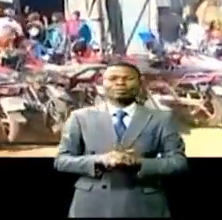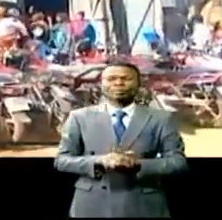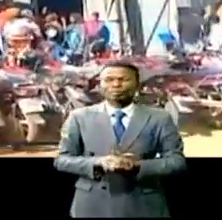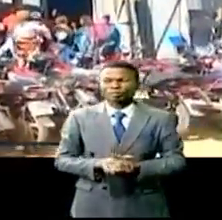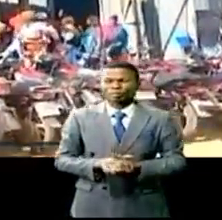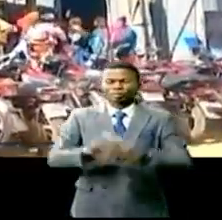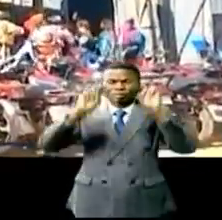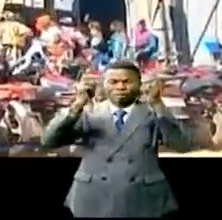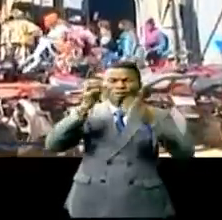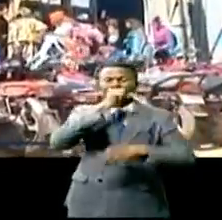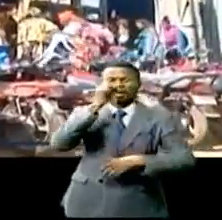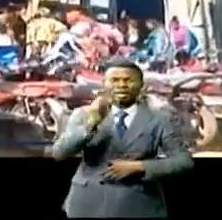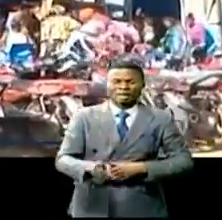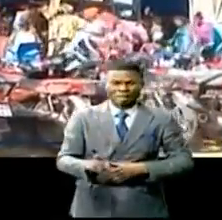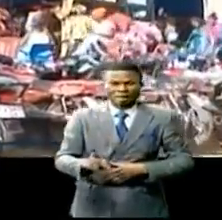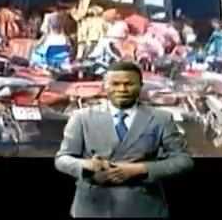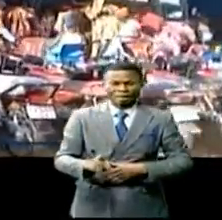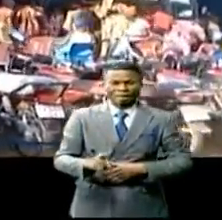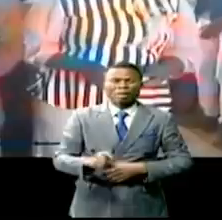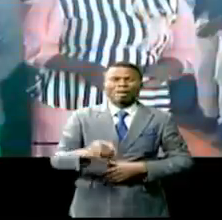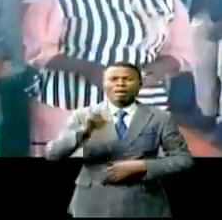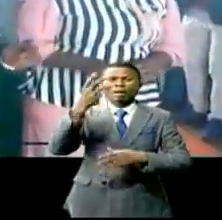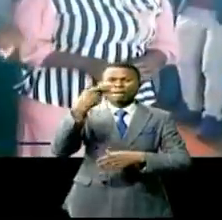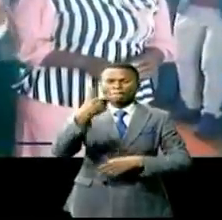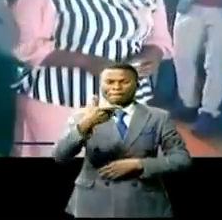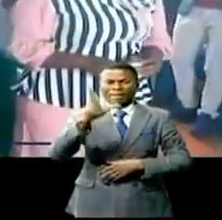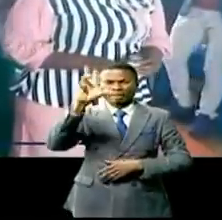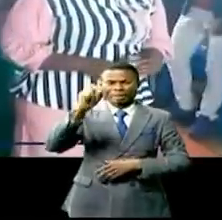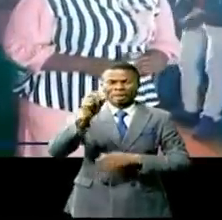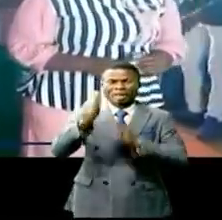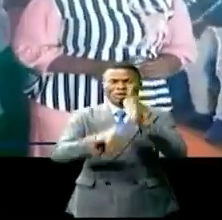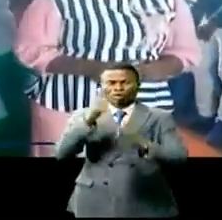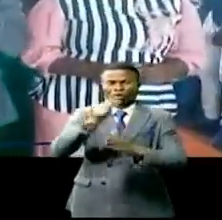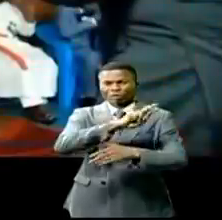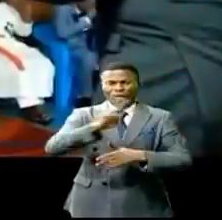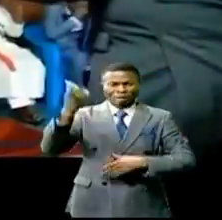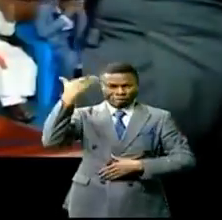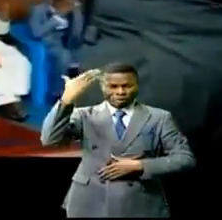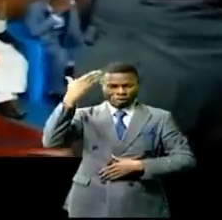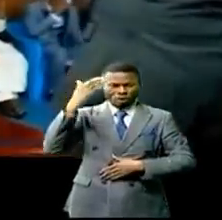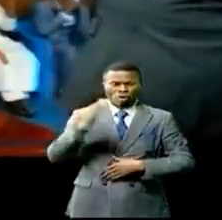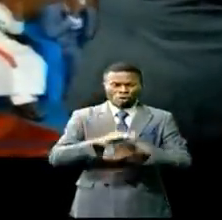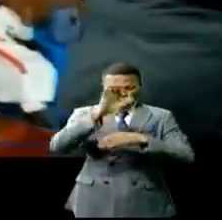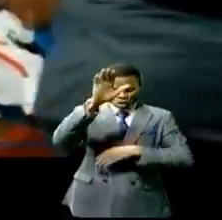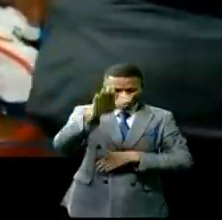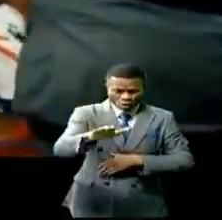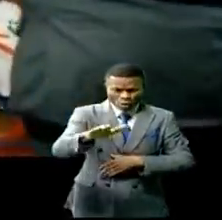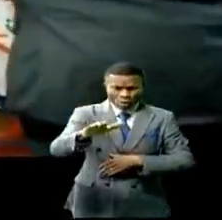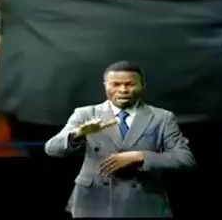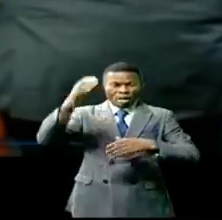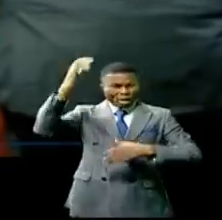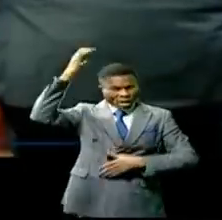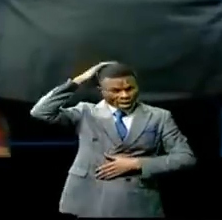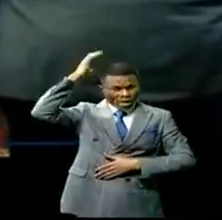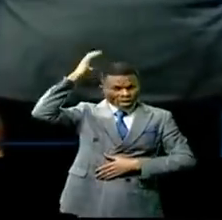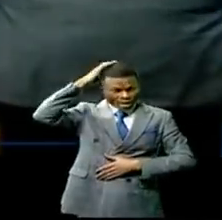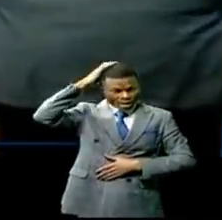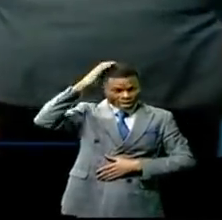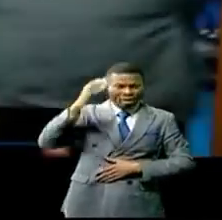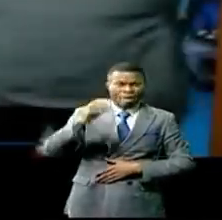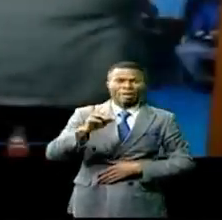kisangani a vibré le mardi 30 novembre dernier au rythme de l'ordination du révérend chadrac binda